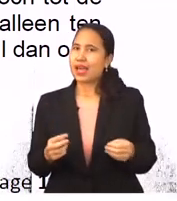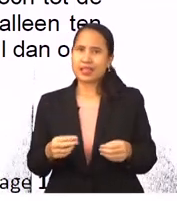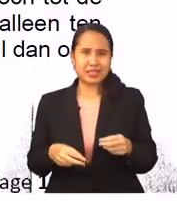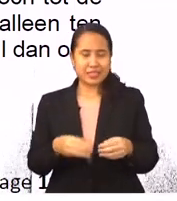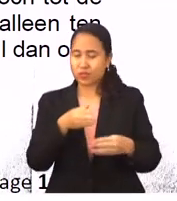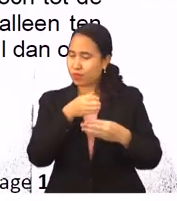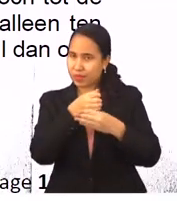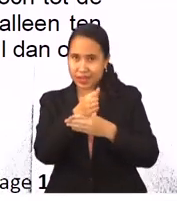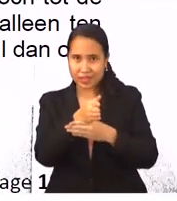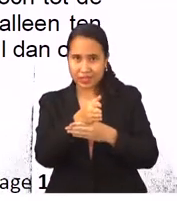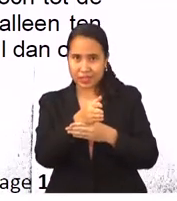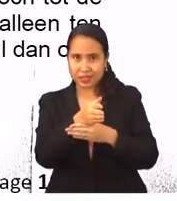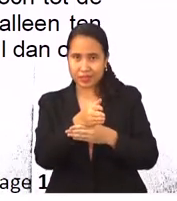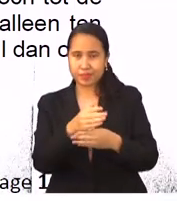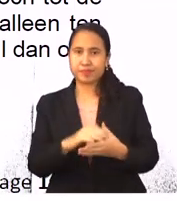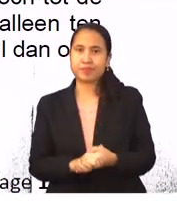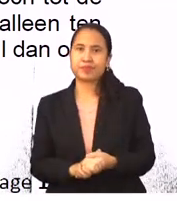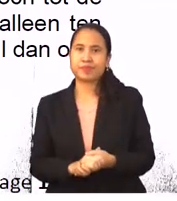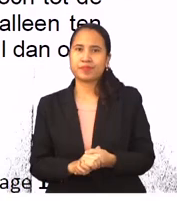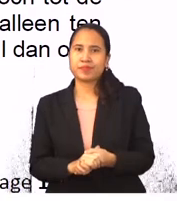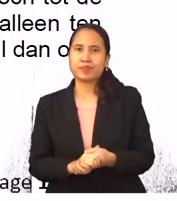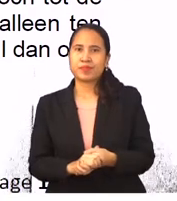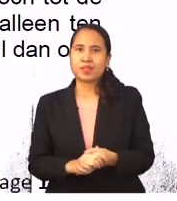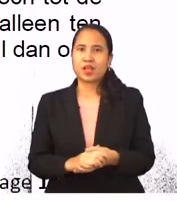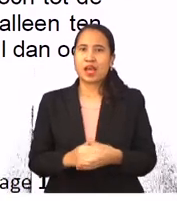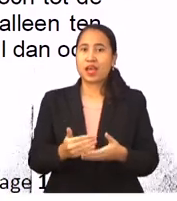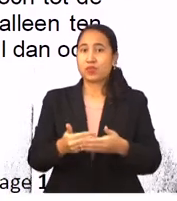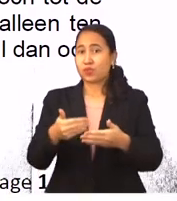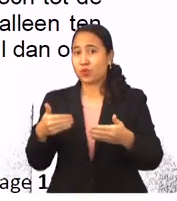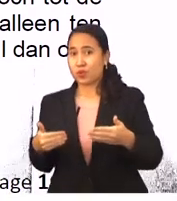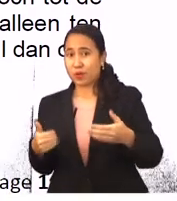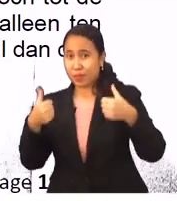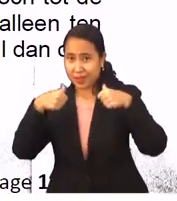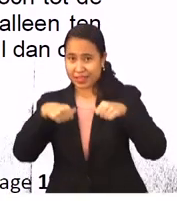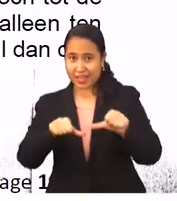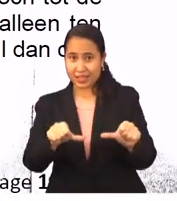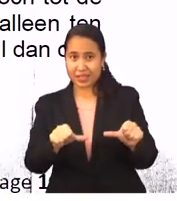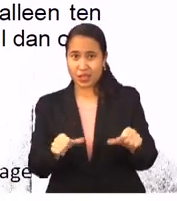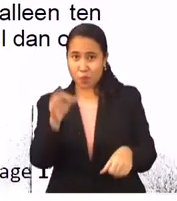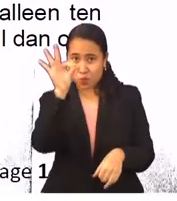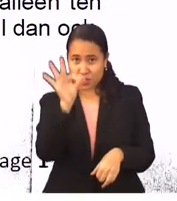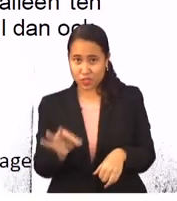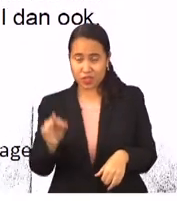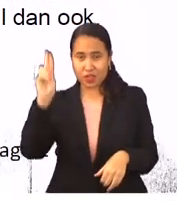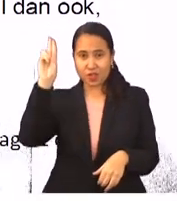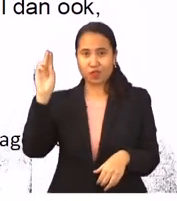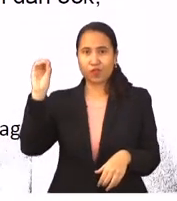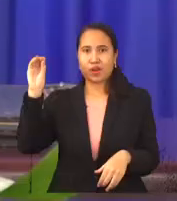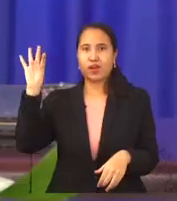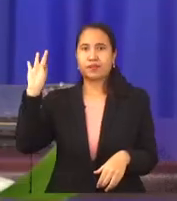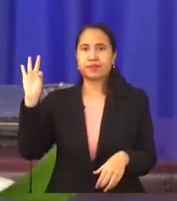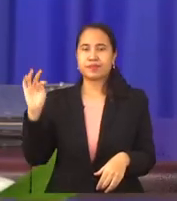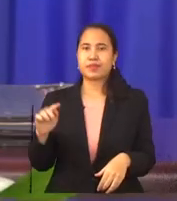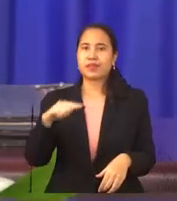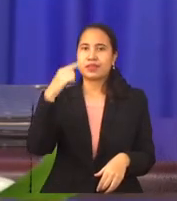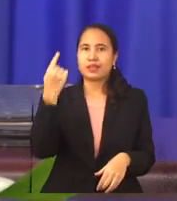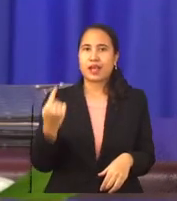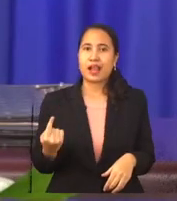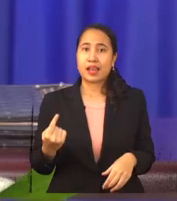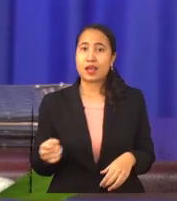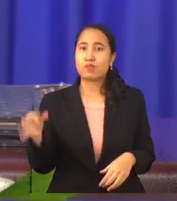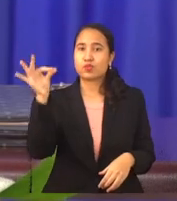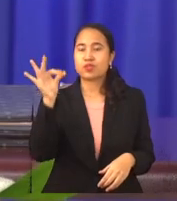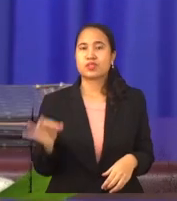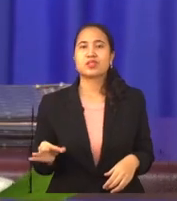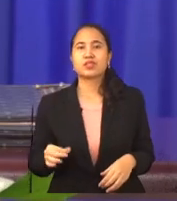macht behoort. Het voorgaande benadrukt de positie van het hof, niet alleen ten opzichte van de wetgever,